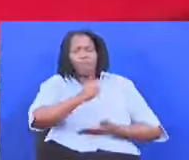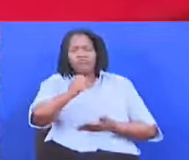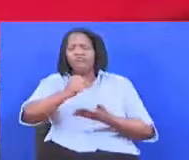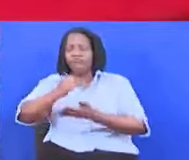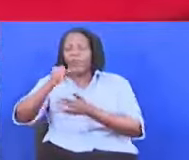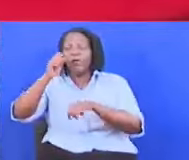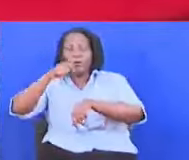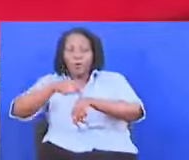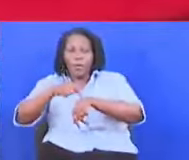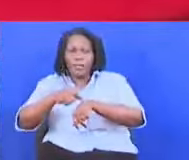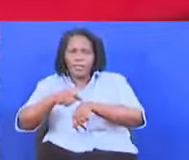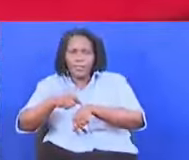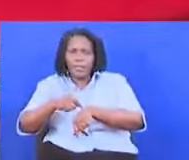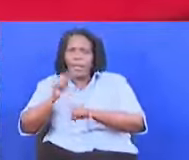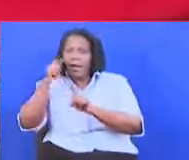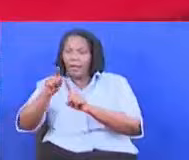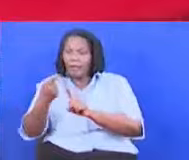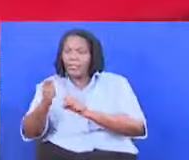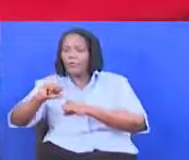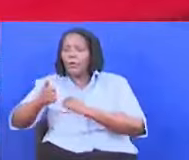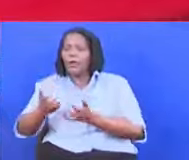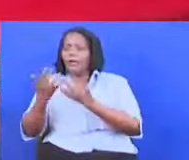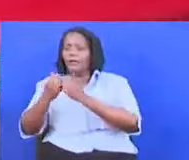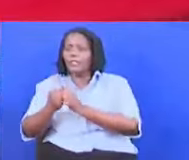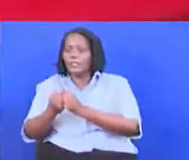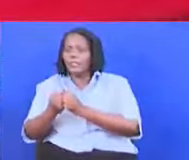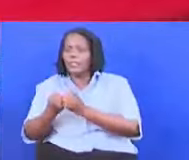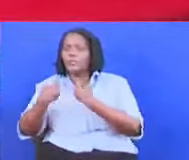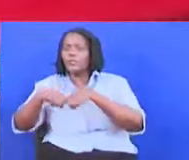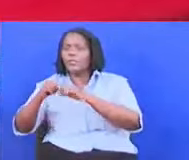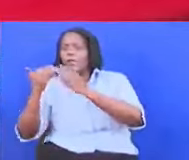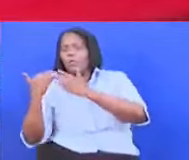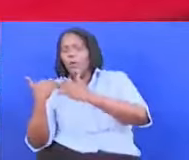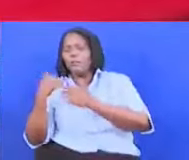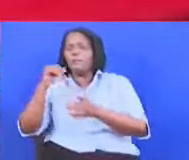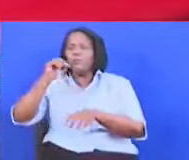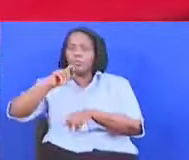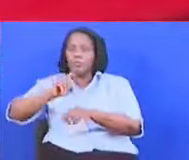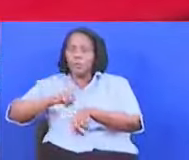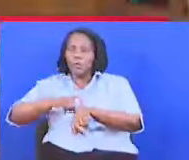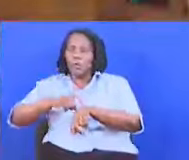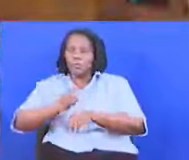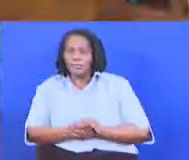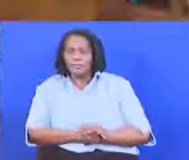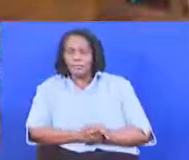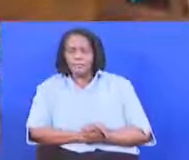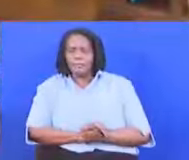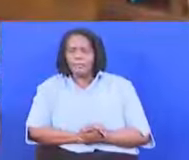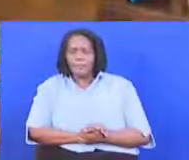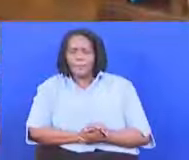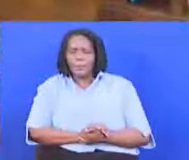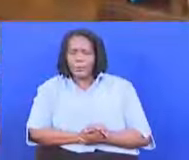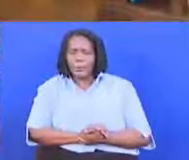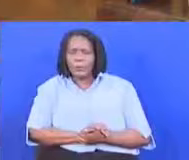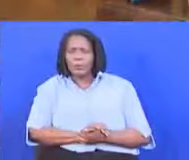kuweza kutimiza mahitaji ya ujenzi wa barabara kwa dharura. Asante.